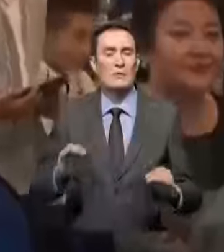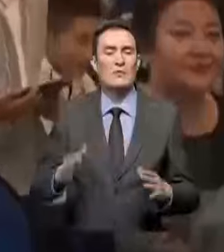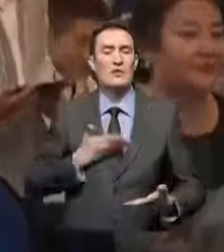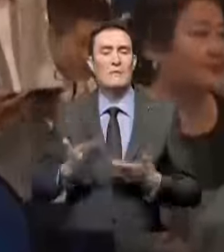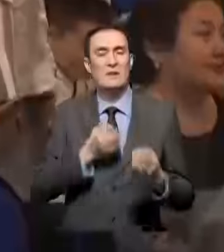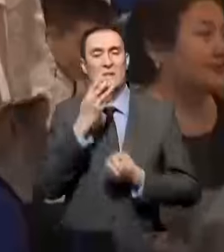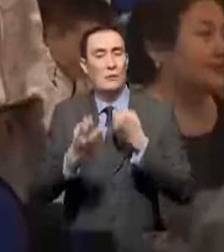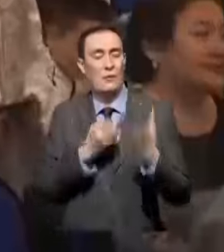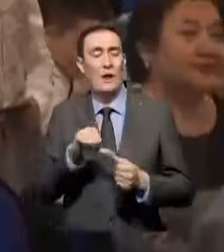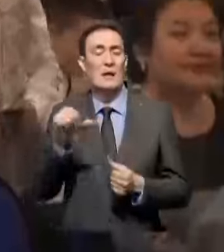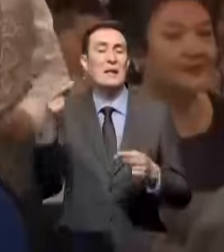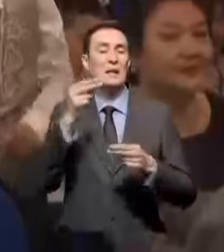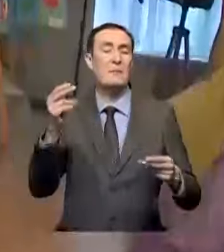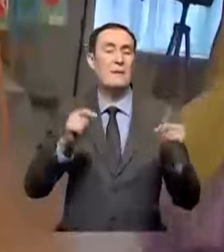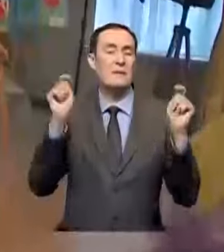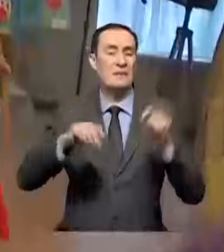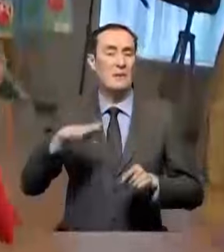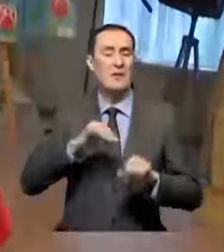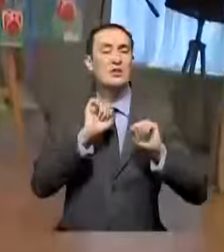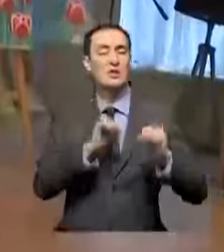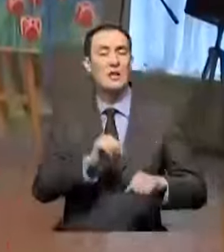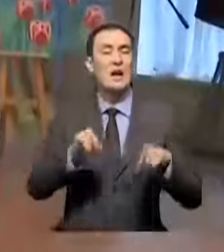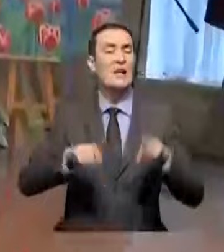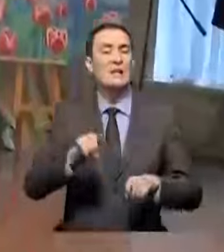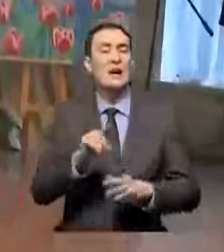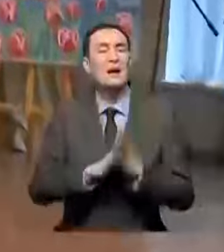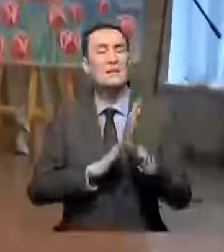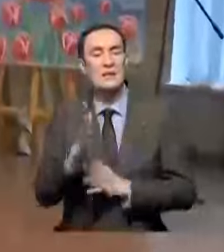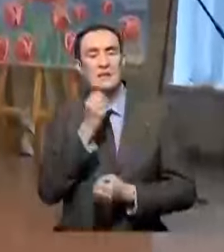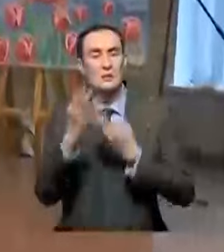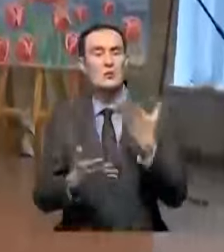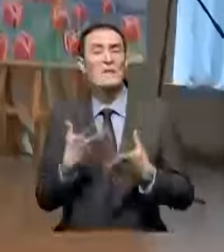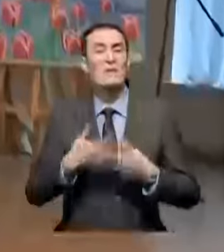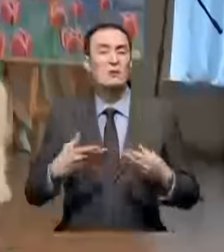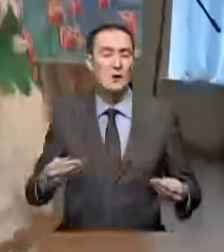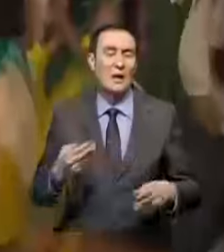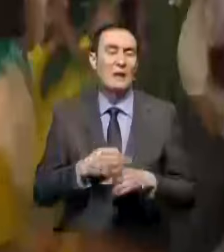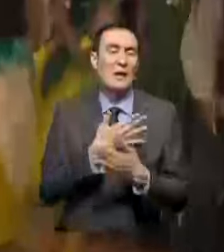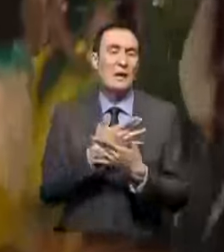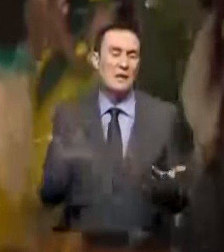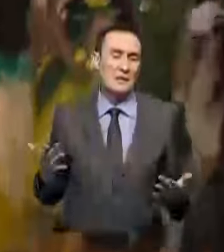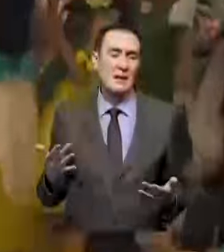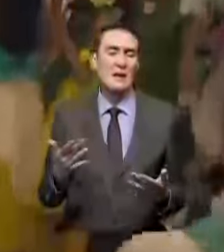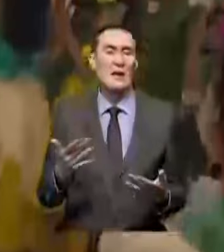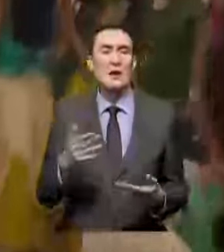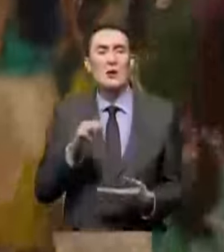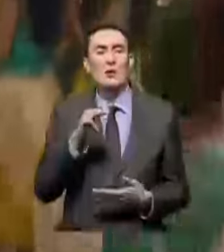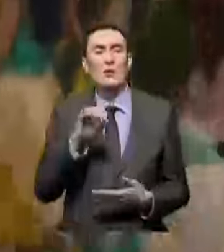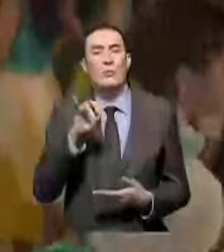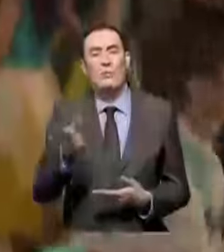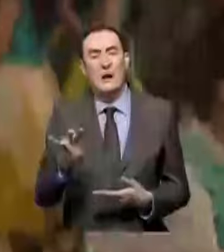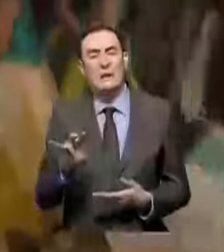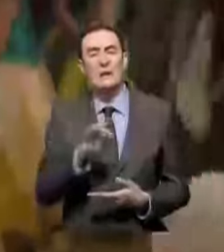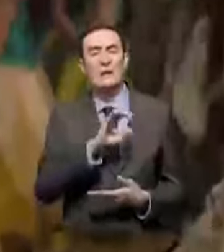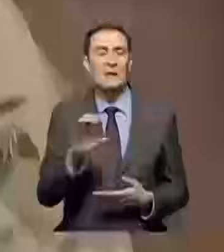живых цветов. Отдельной темой фестиваля стала защита редких растений, цветущих весной. Это разные виды диких